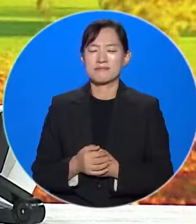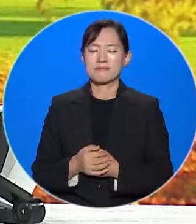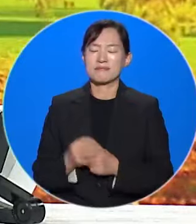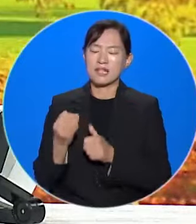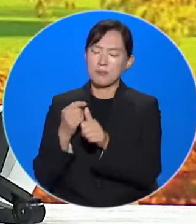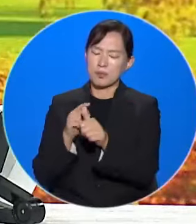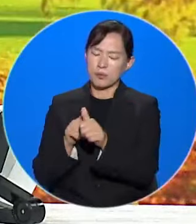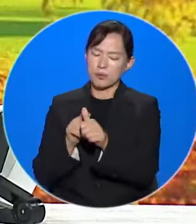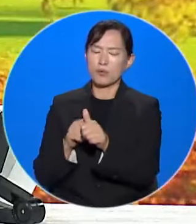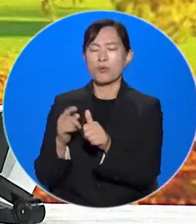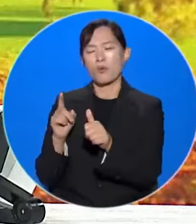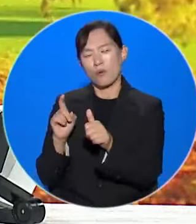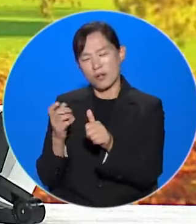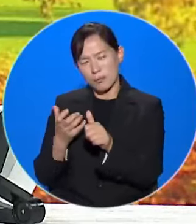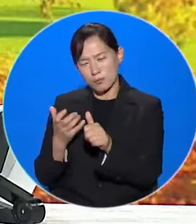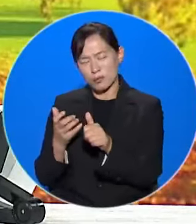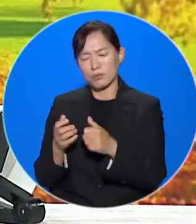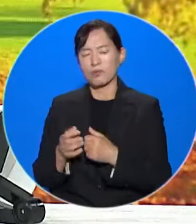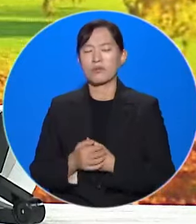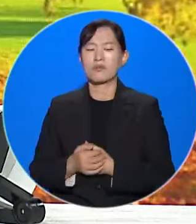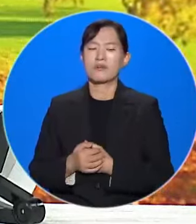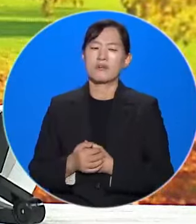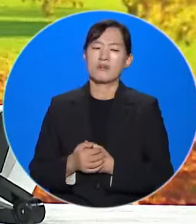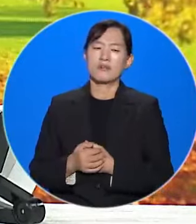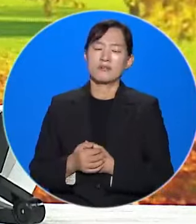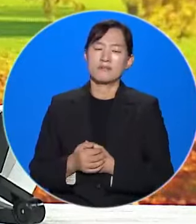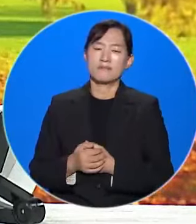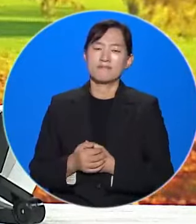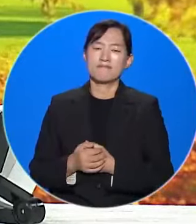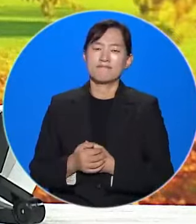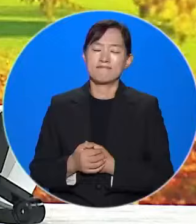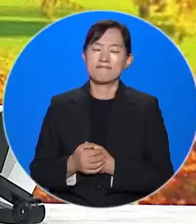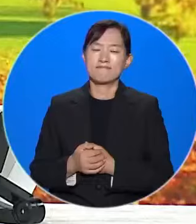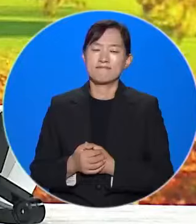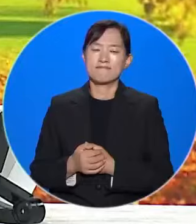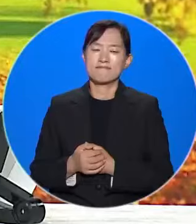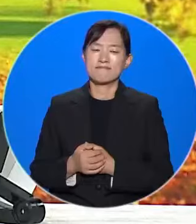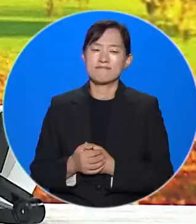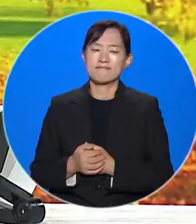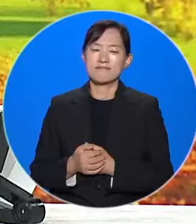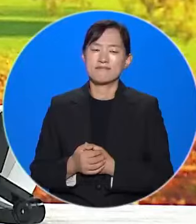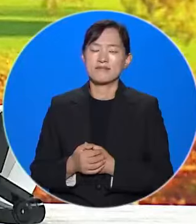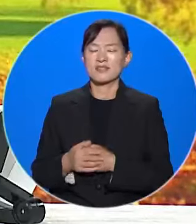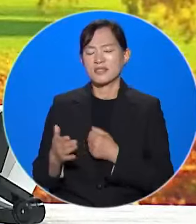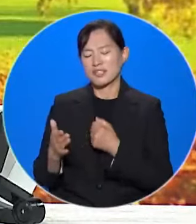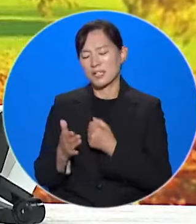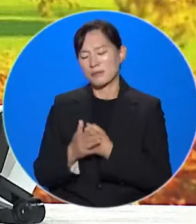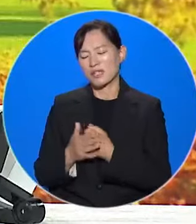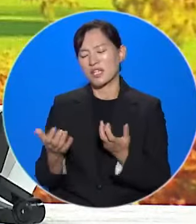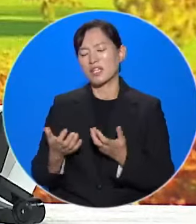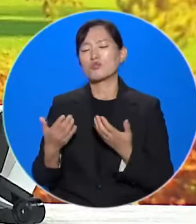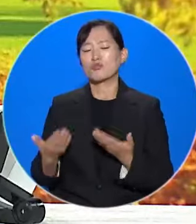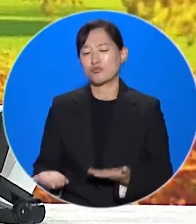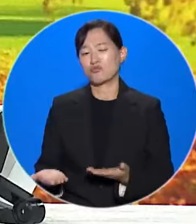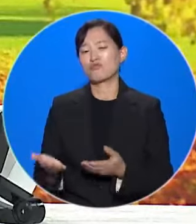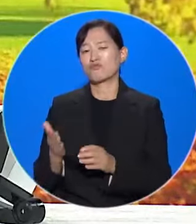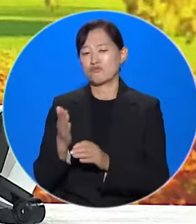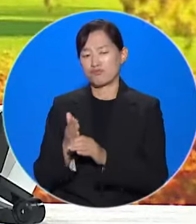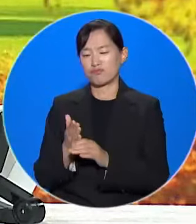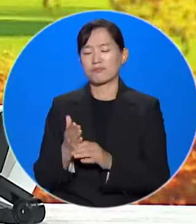남편도 허리 척추가 뺐는데 네. 쉬고 있어요. 다들 저도